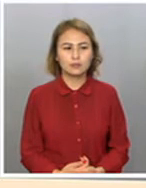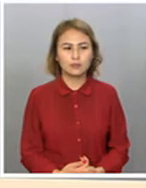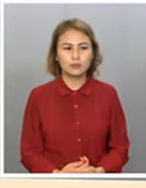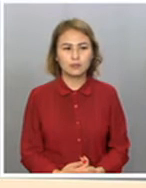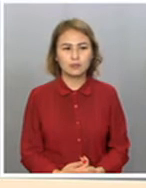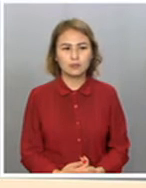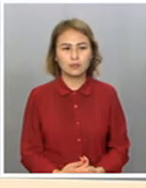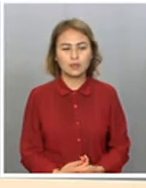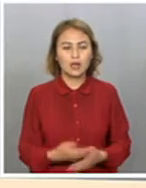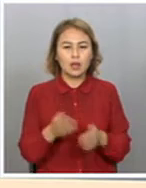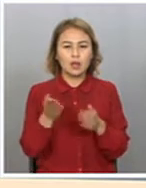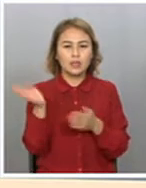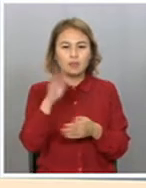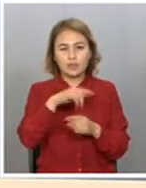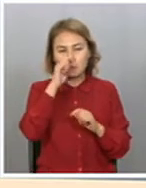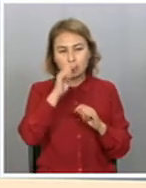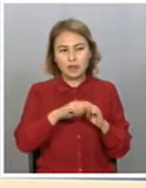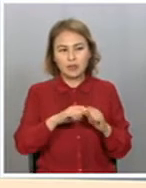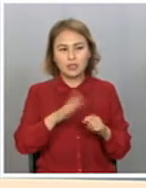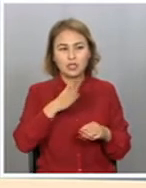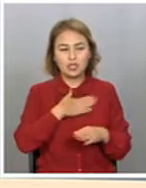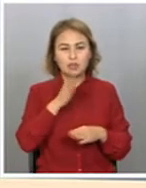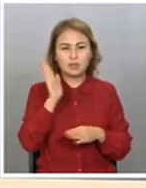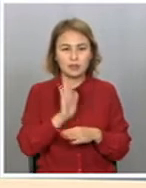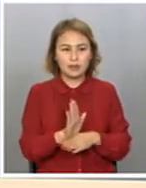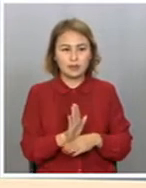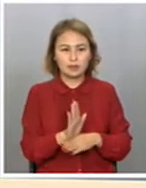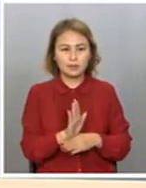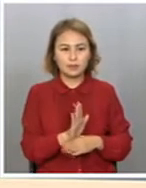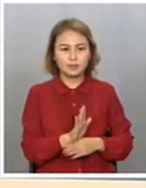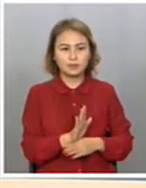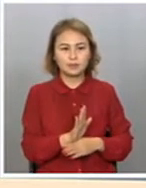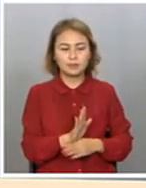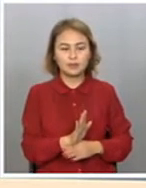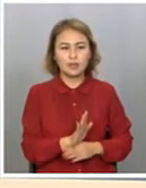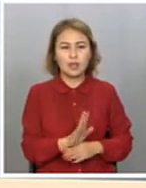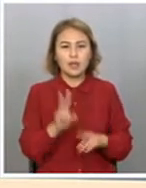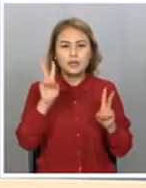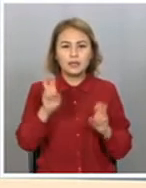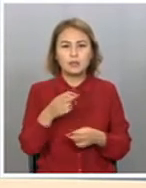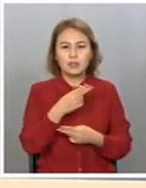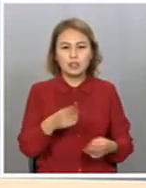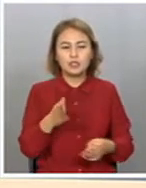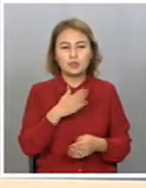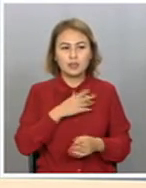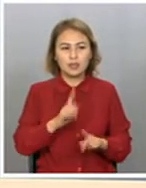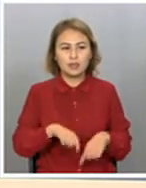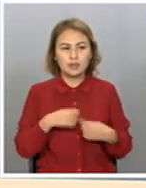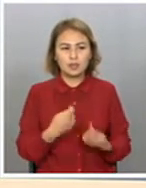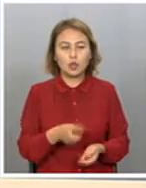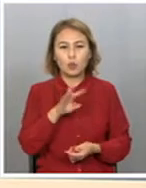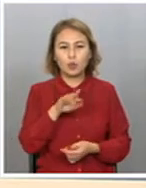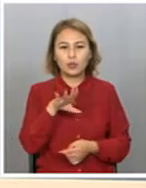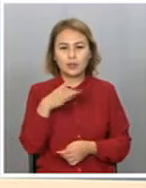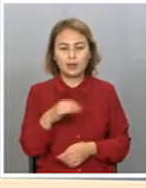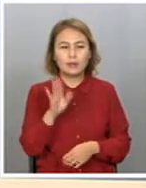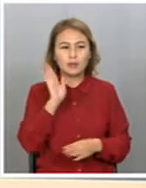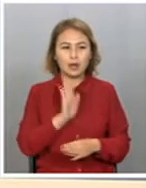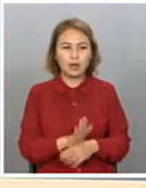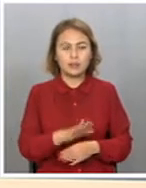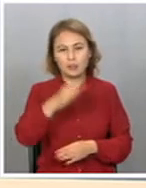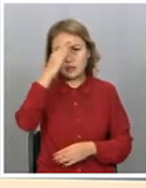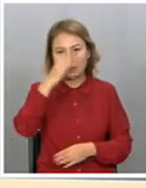Ребята, давайте проверим наше задание. Тема данного текста – «Мудрый наказ